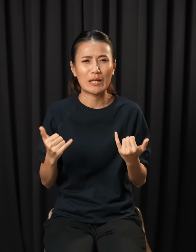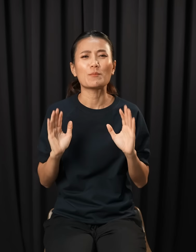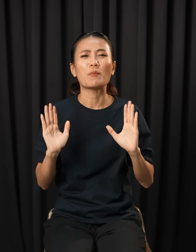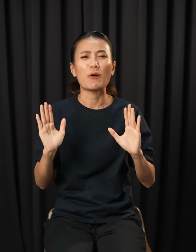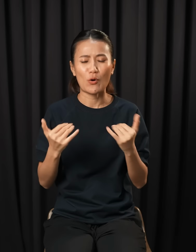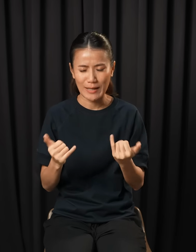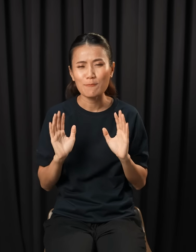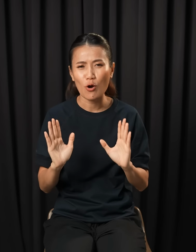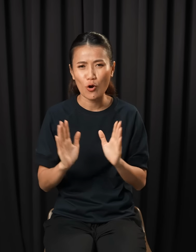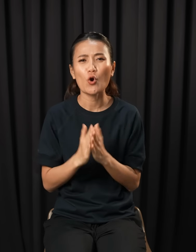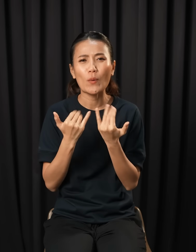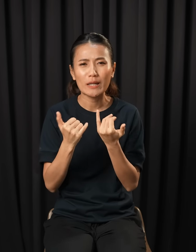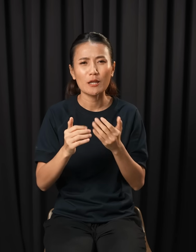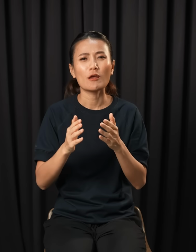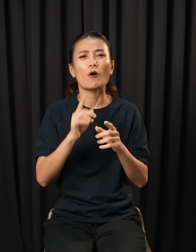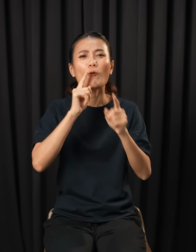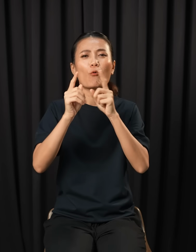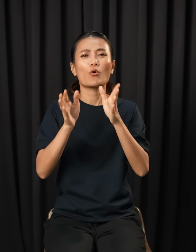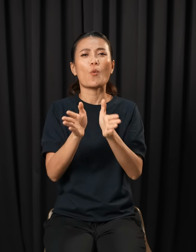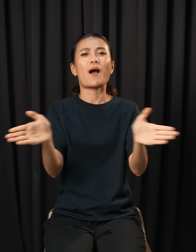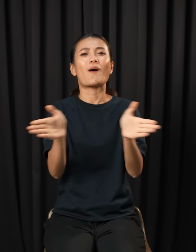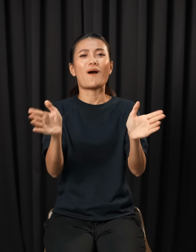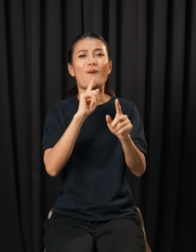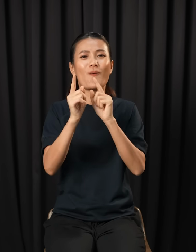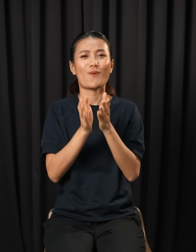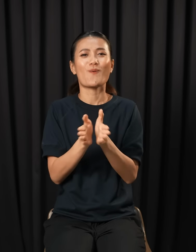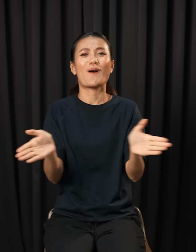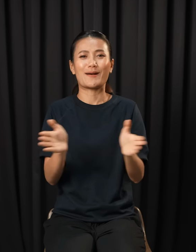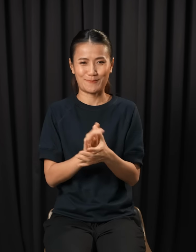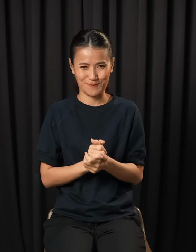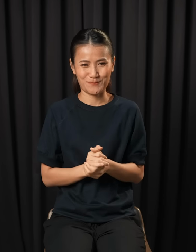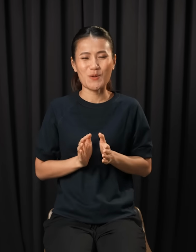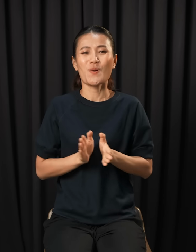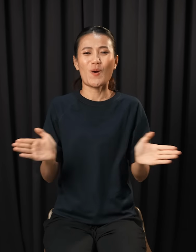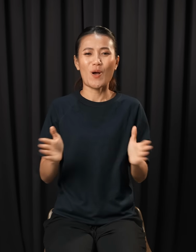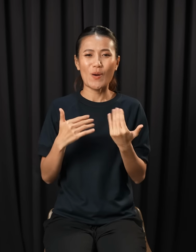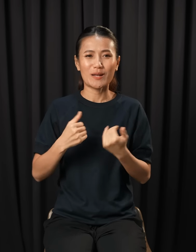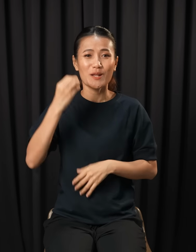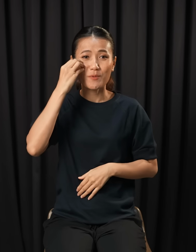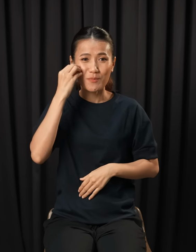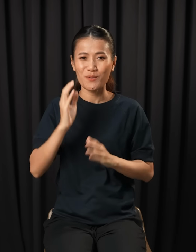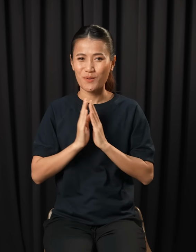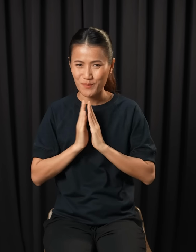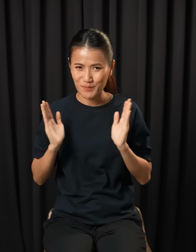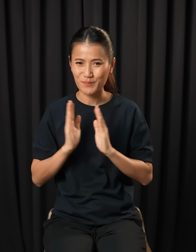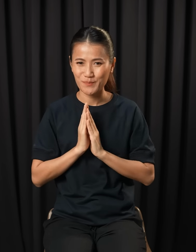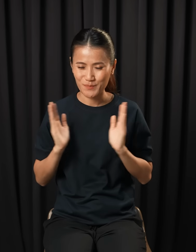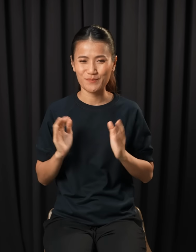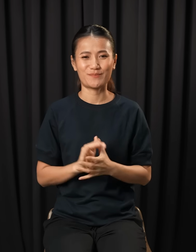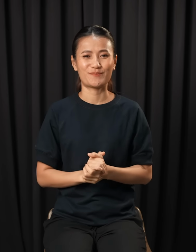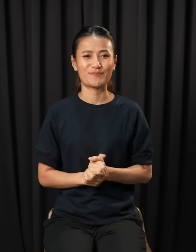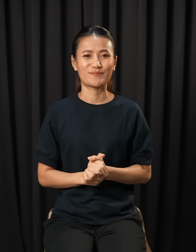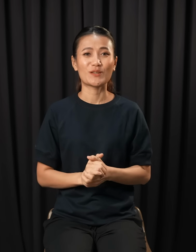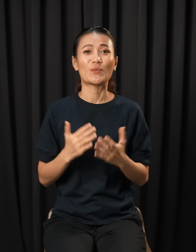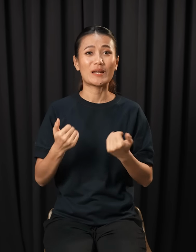คุยเจาะบางเรื่องดีกว่า ครับอาจารย ์วันนี้ ในเวทีดีเบตอันนี้ถือว่าเป็นภาพรวม ผมรองผมรอง ผมรองผมรอง วัน